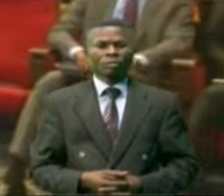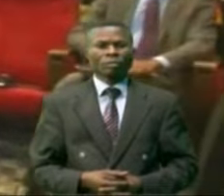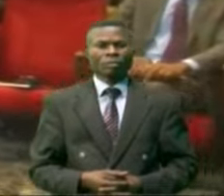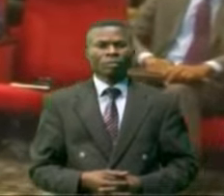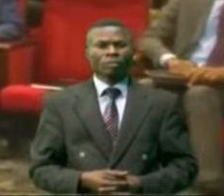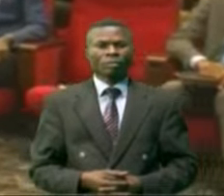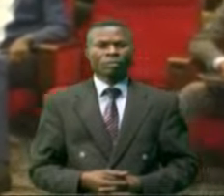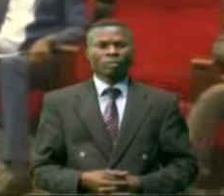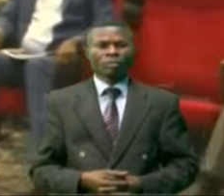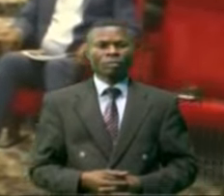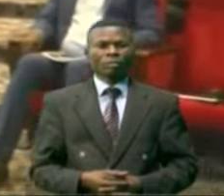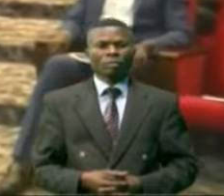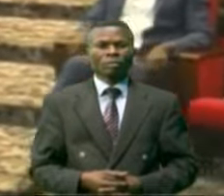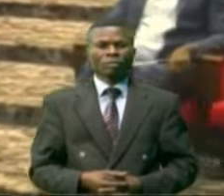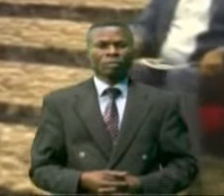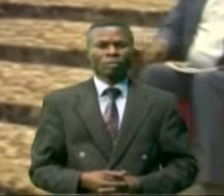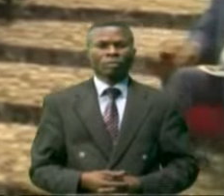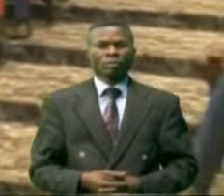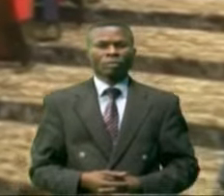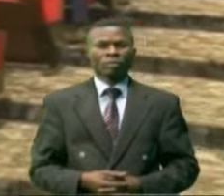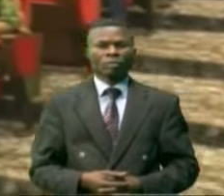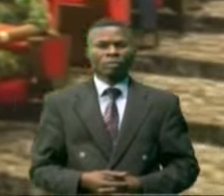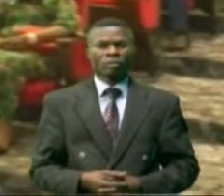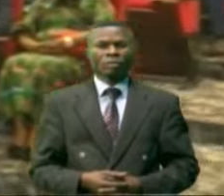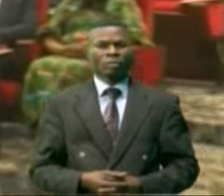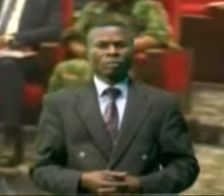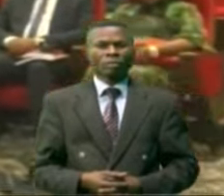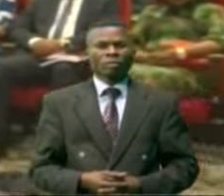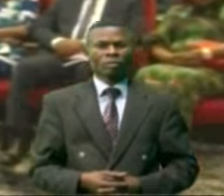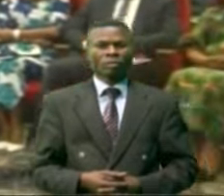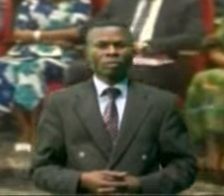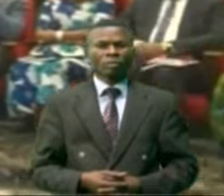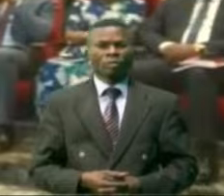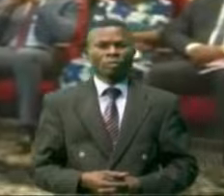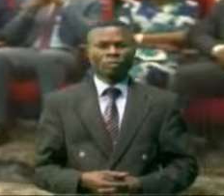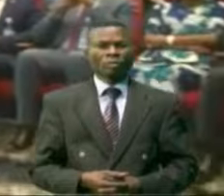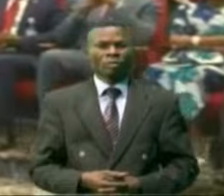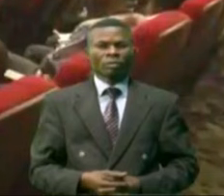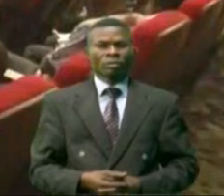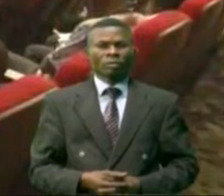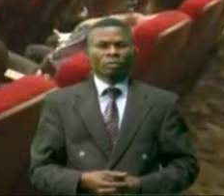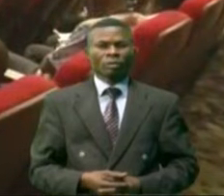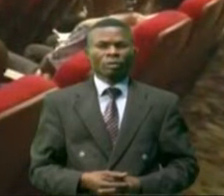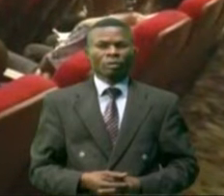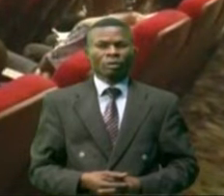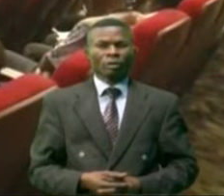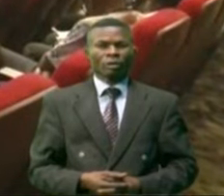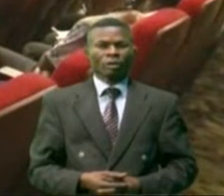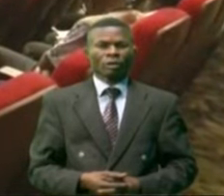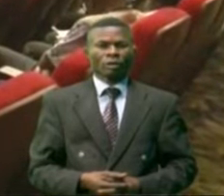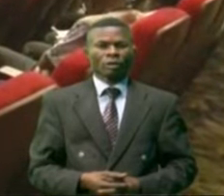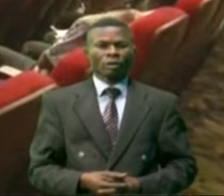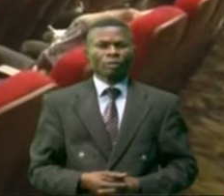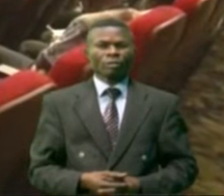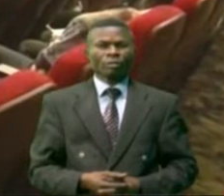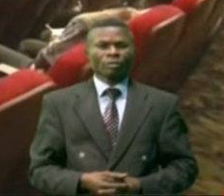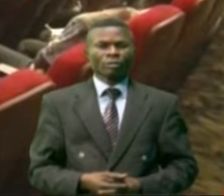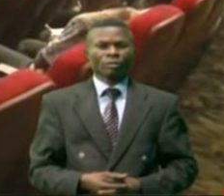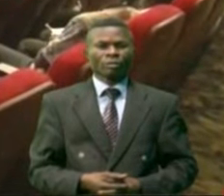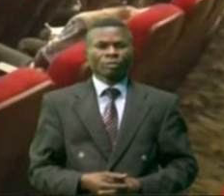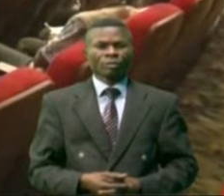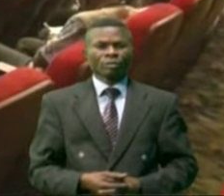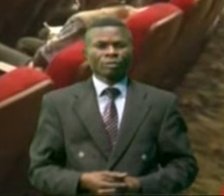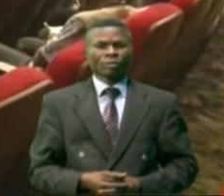tous ». Une journée qui a coïncidé avec le lancement de l'état de la population mondiale. Conscient du retard qui a connu la